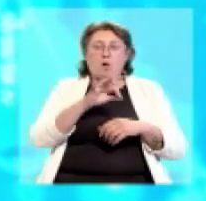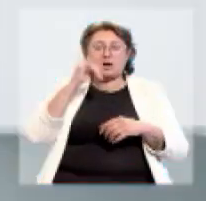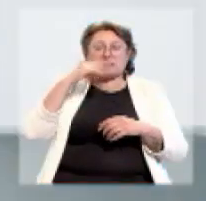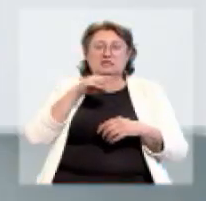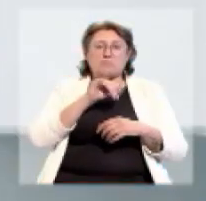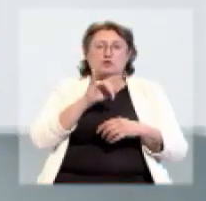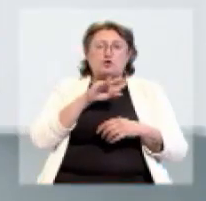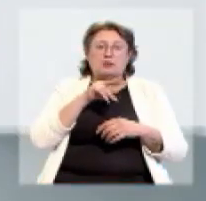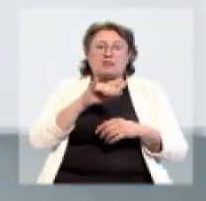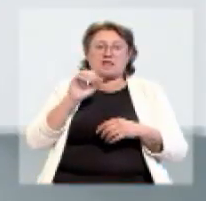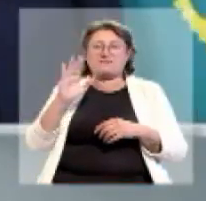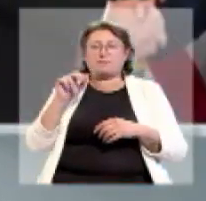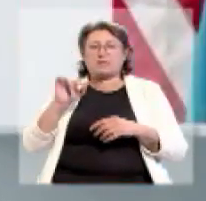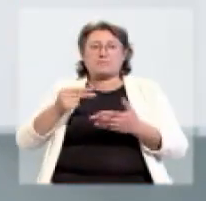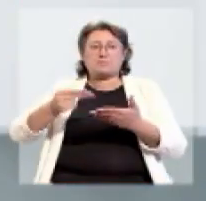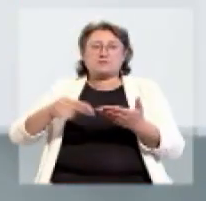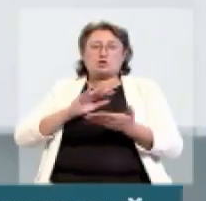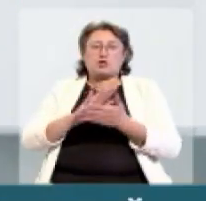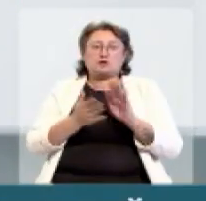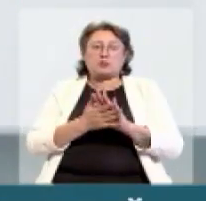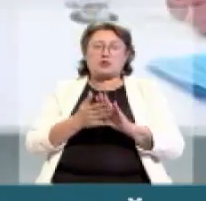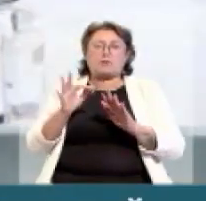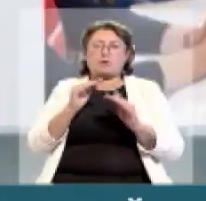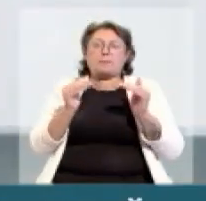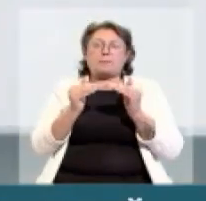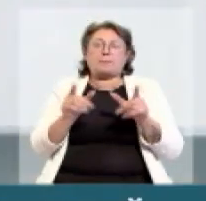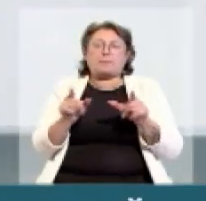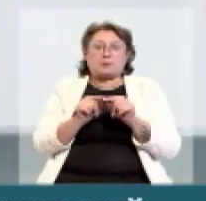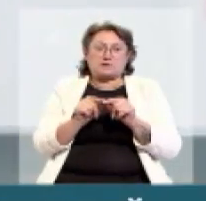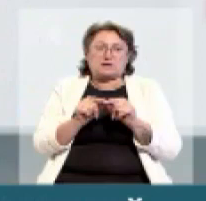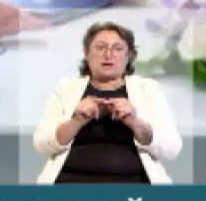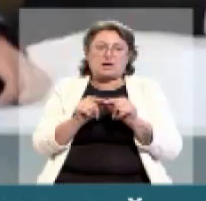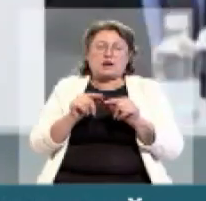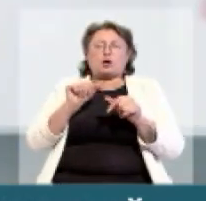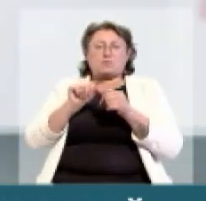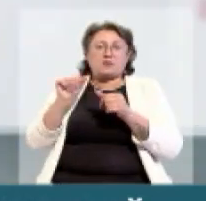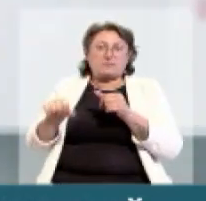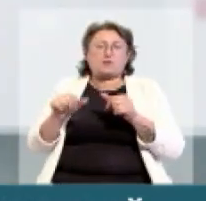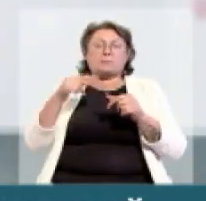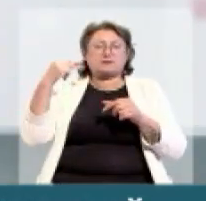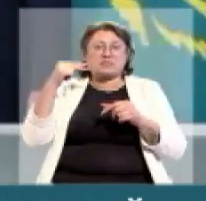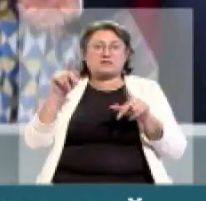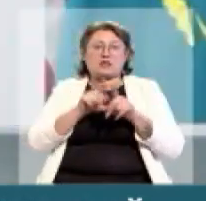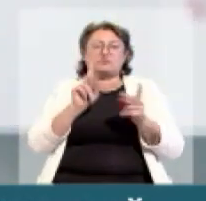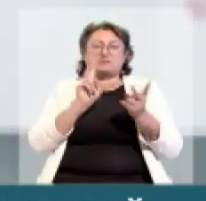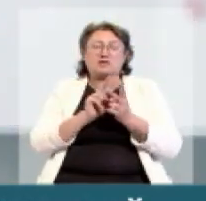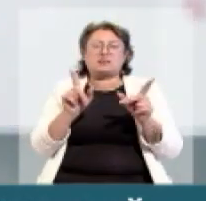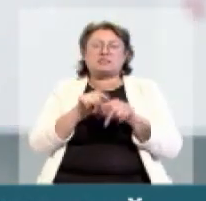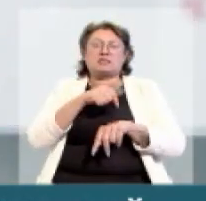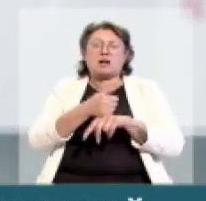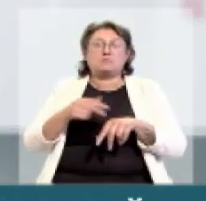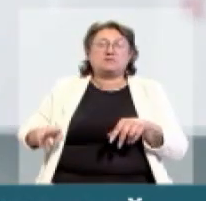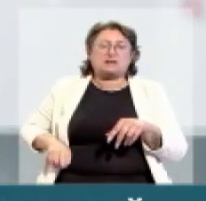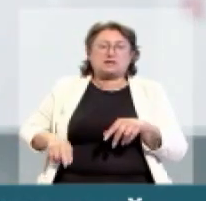«Казахстан Теміржолы» и «Вабтек» подписано соглашение о стратегическом сотрудничестве. Кроме того, президент также встретился с